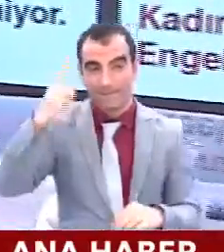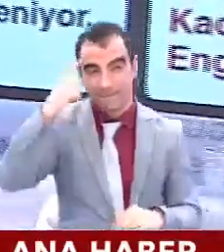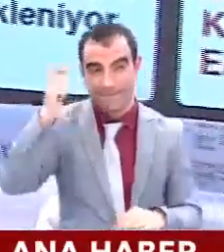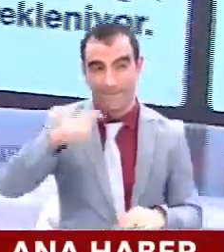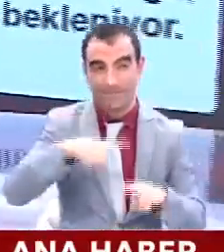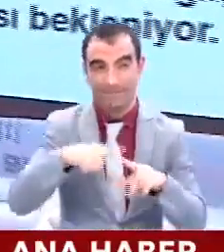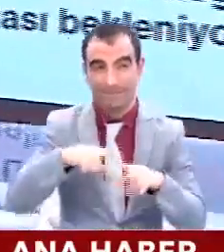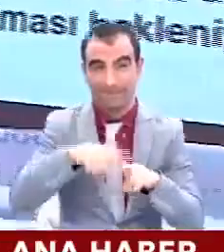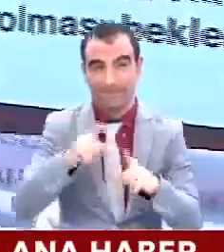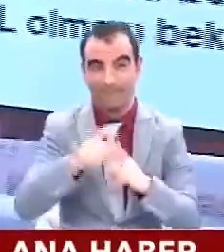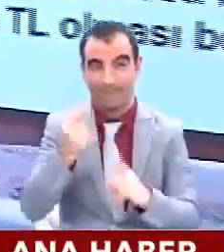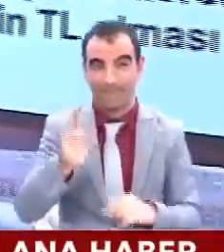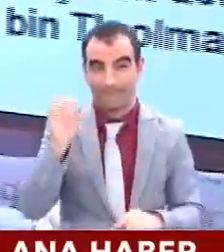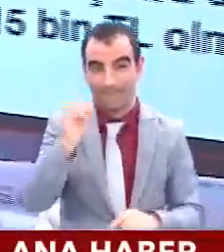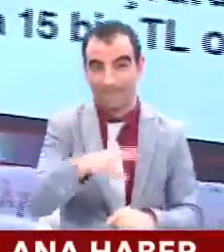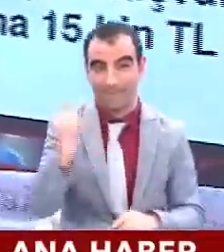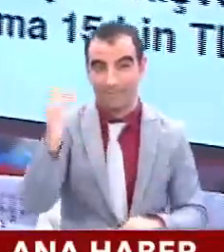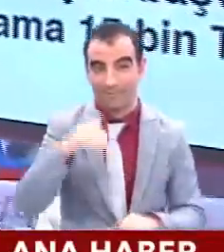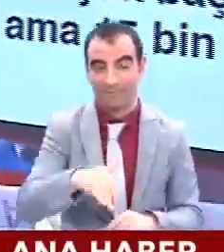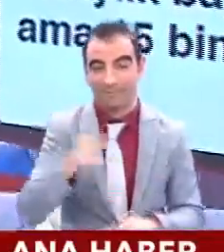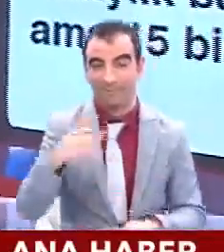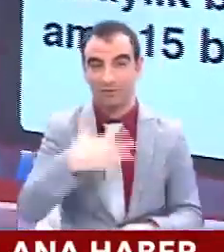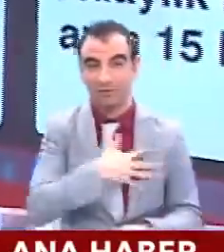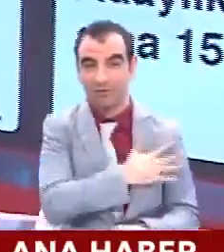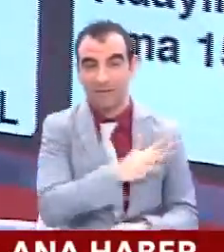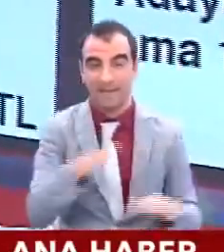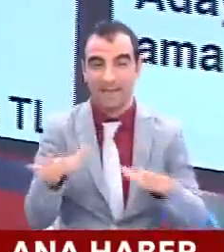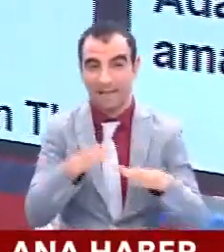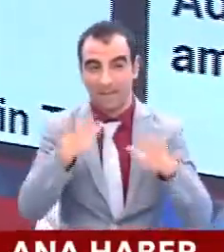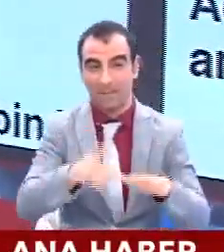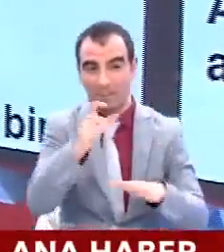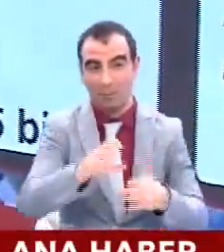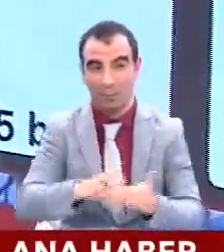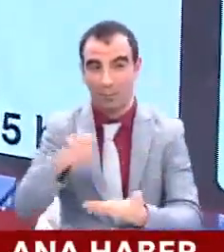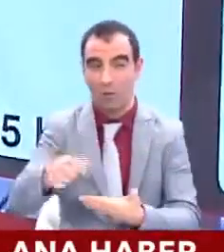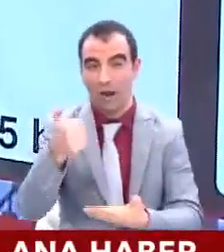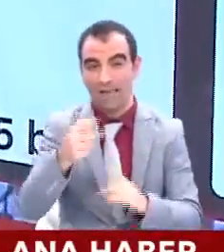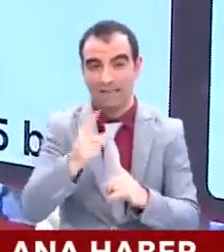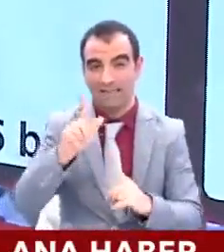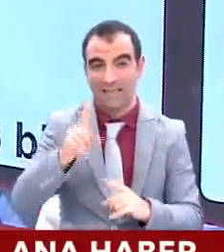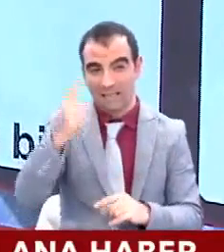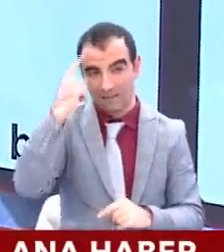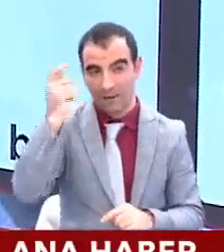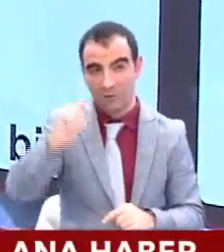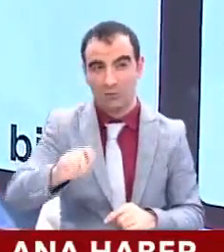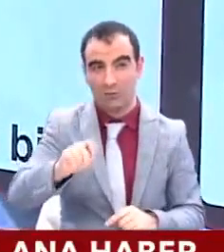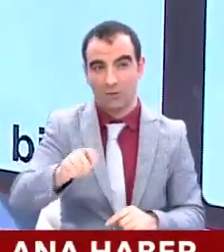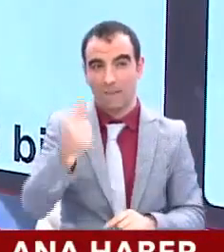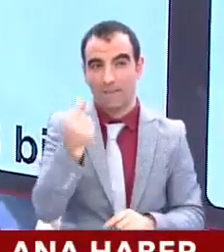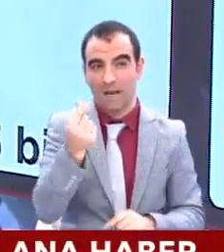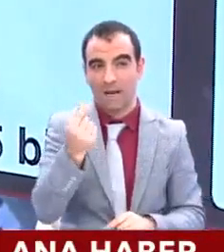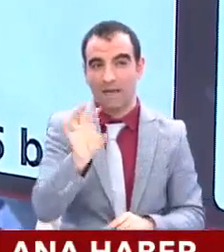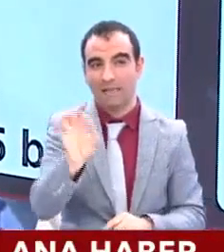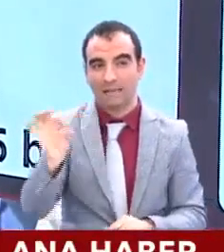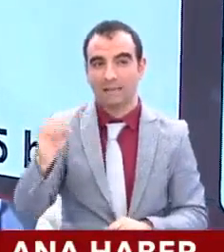afad'a bağış şartını getirdi CHP ise deprem bölgesindeki 6 ilden yapılan başvurulardan ücret